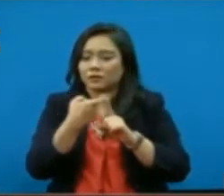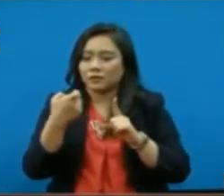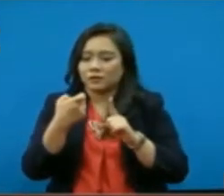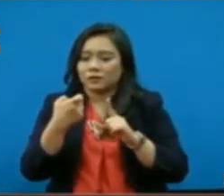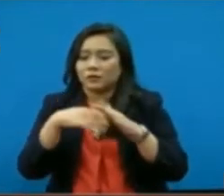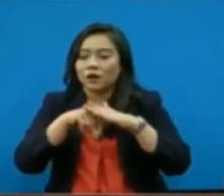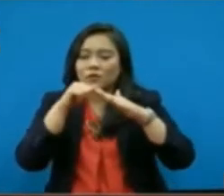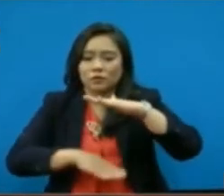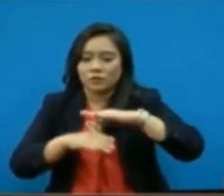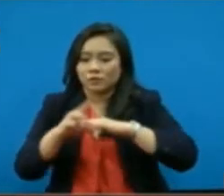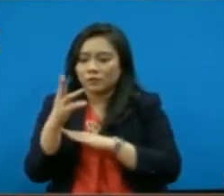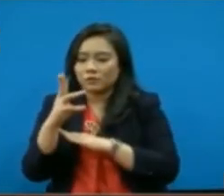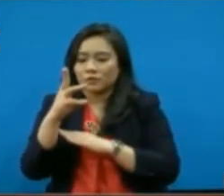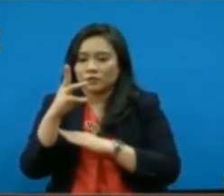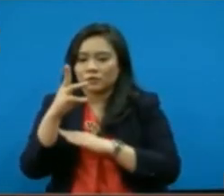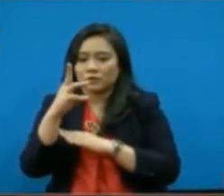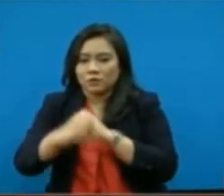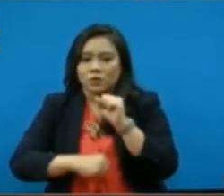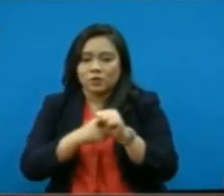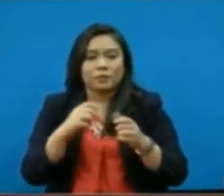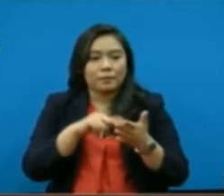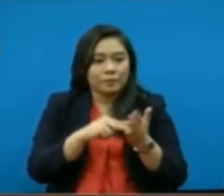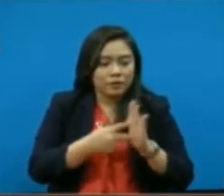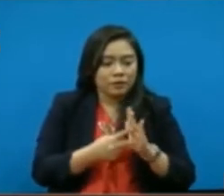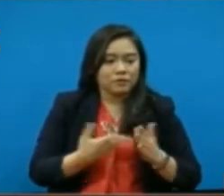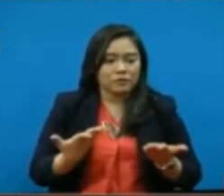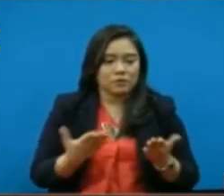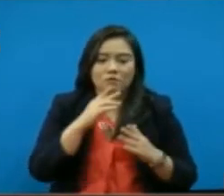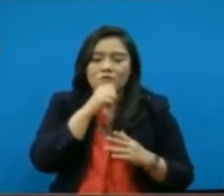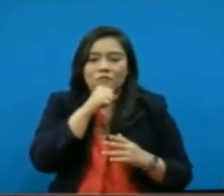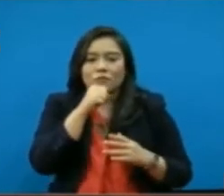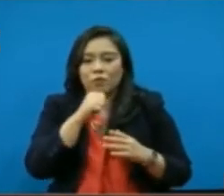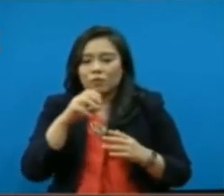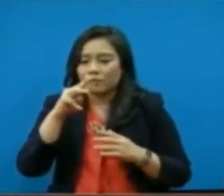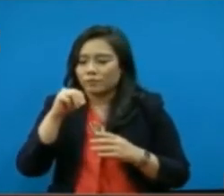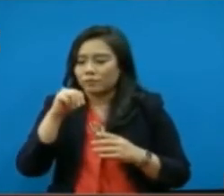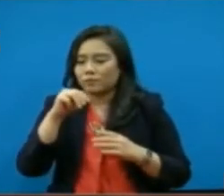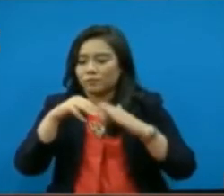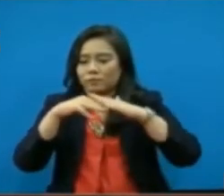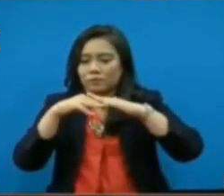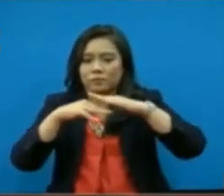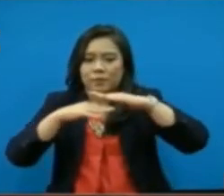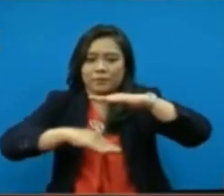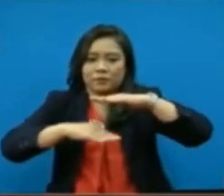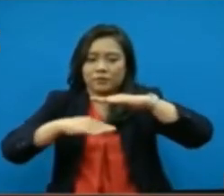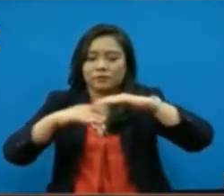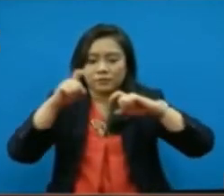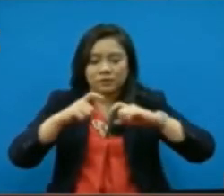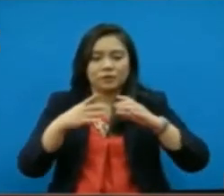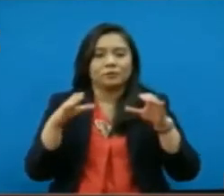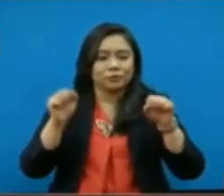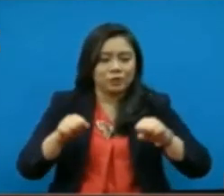Walau bagaimanapun, perkahwinan di bawah umur minimum masih boleh dibuat dengan syarat perlu mendapat kebenaran